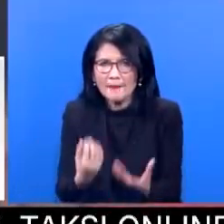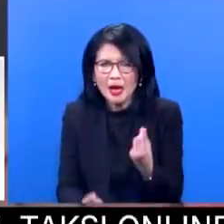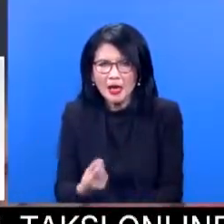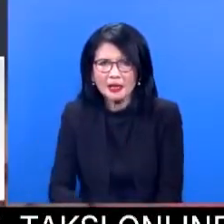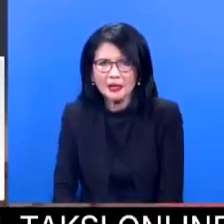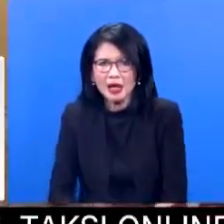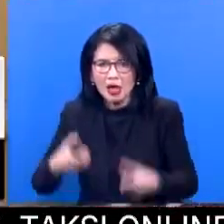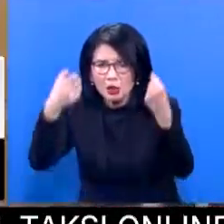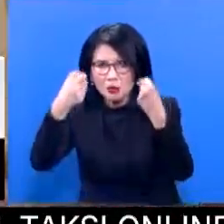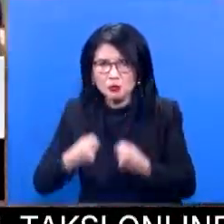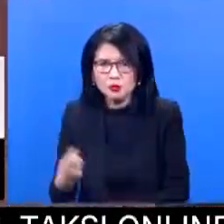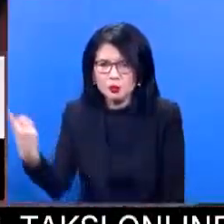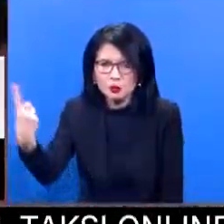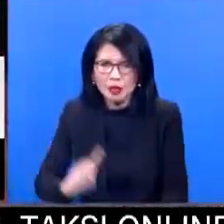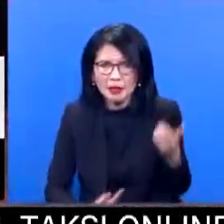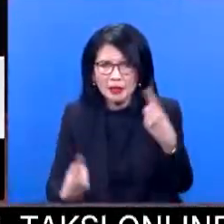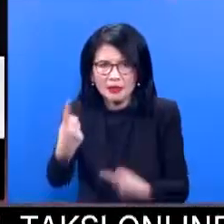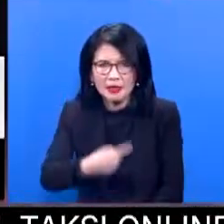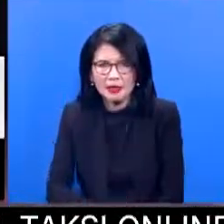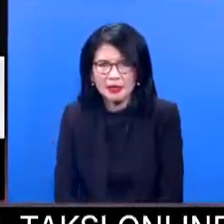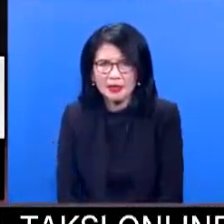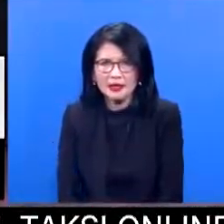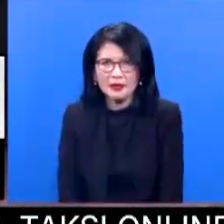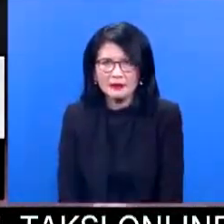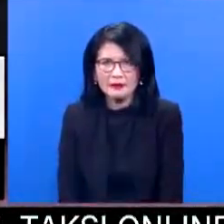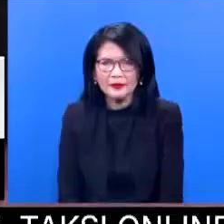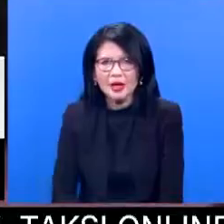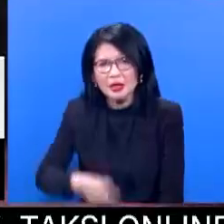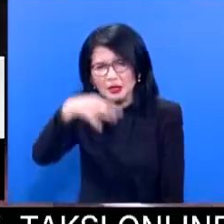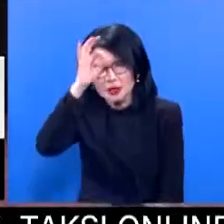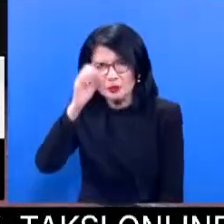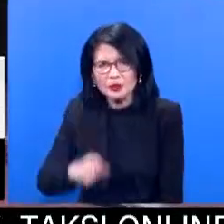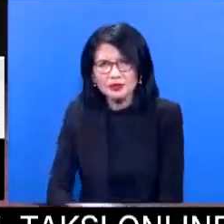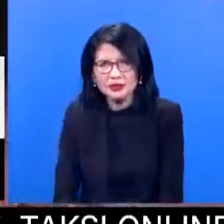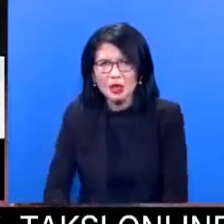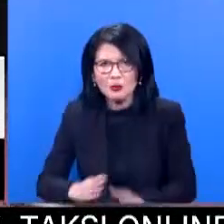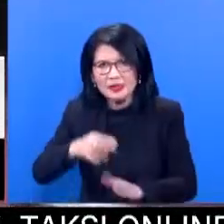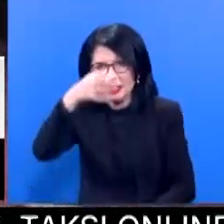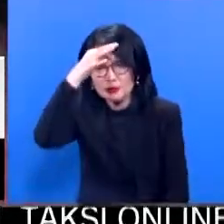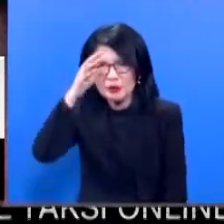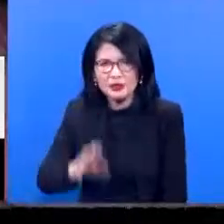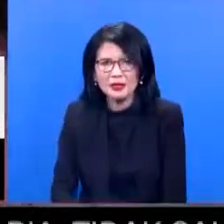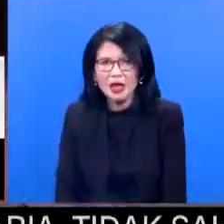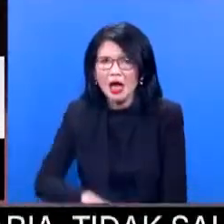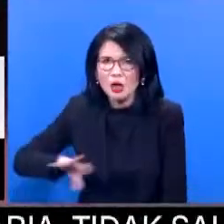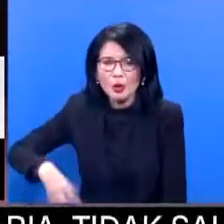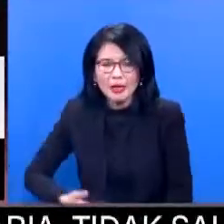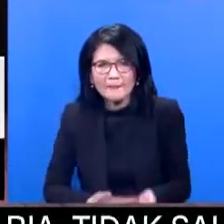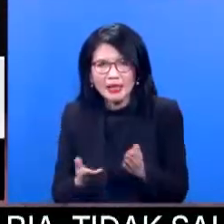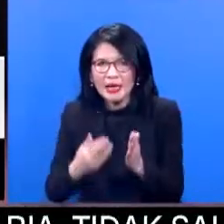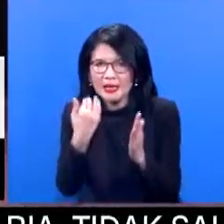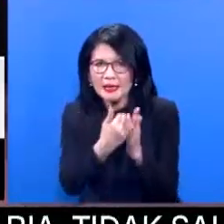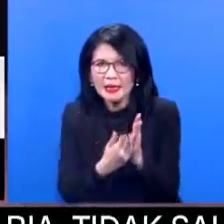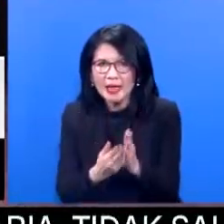1 Tangerang terus mendatangi posko antemortem Rumah Sakit Polri Kramat Jati Jakarta Timur Kamis siang. Keluarga menyerahkan data